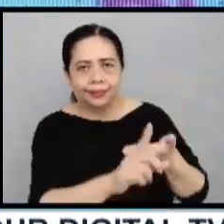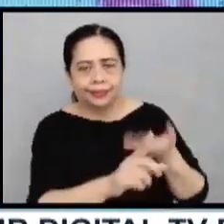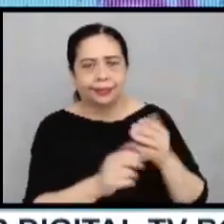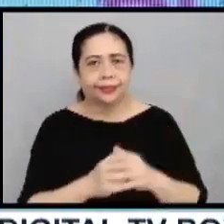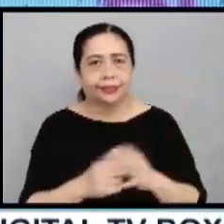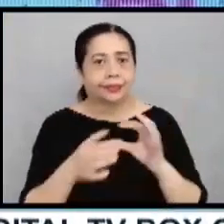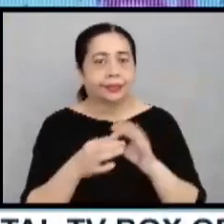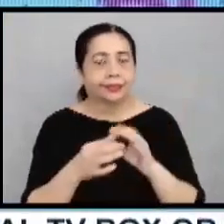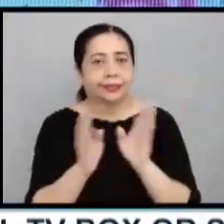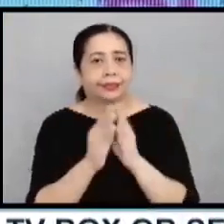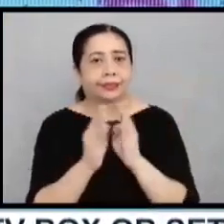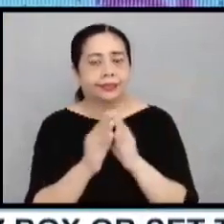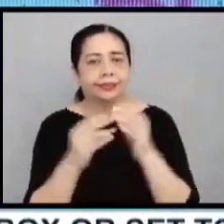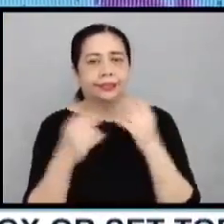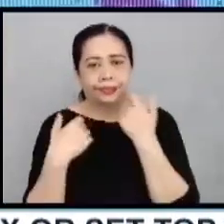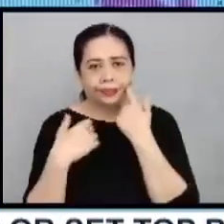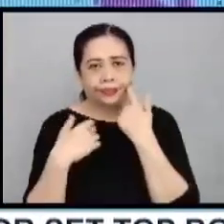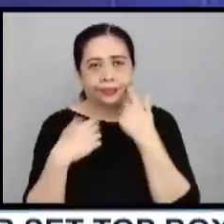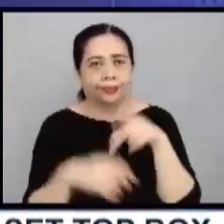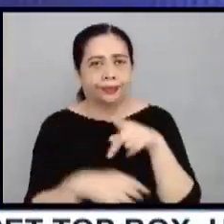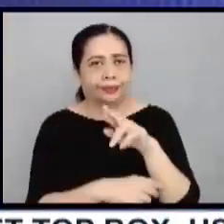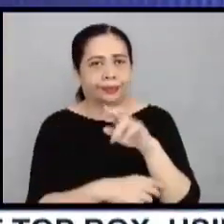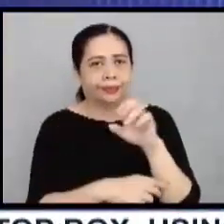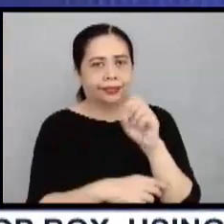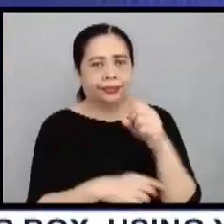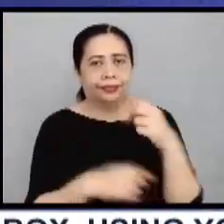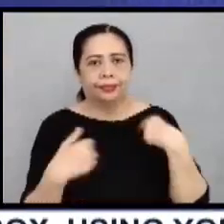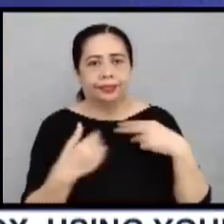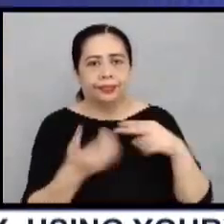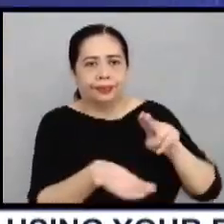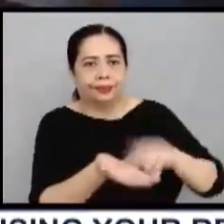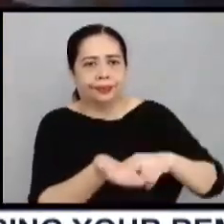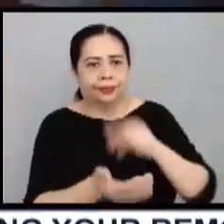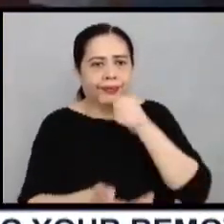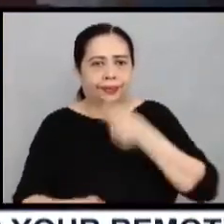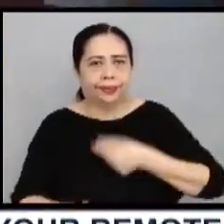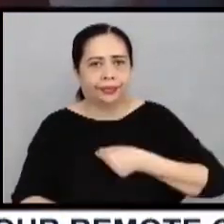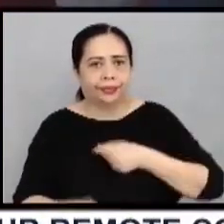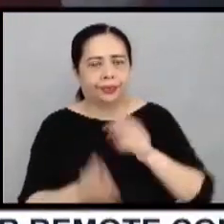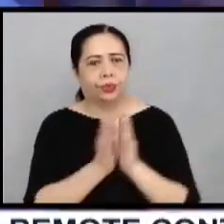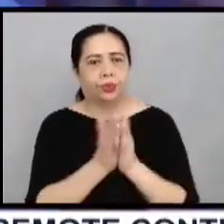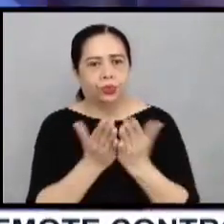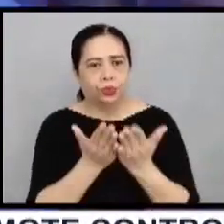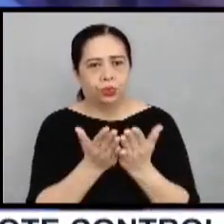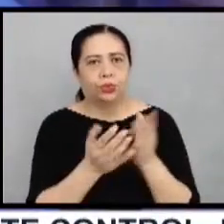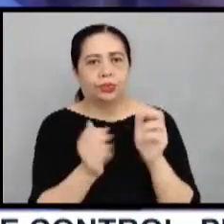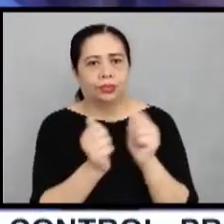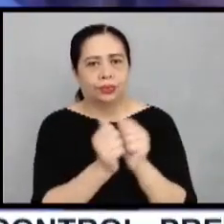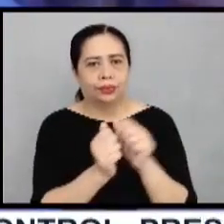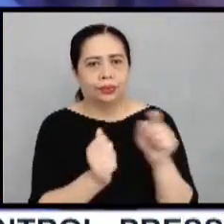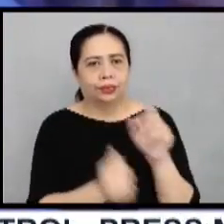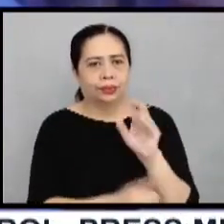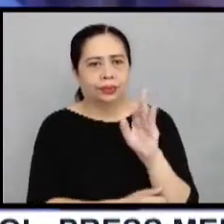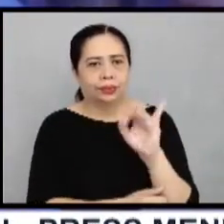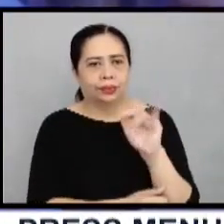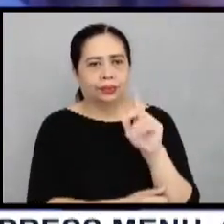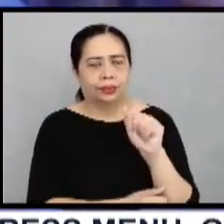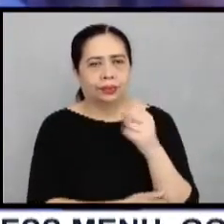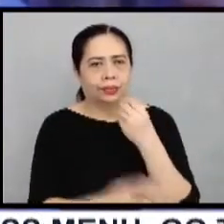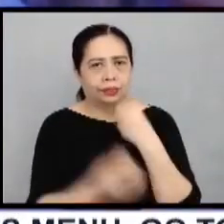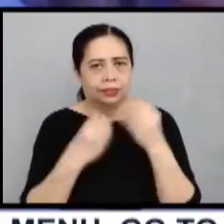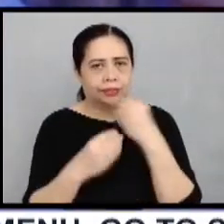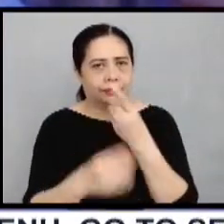press briefing na ito, nagkaroon din ng signing of the guest book si Fiala sa Malacañang. Kasama rin si Fiala sa dinner sa